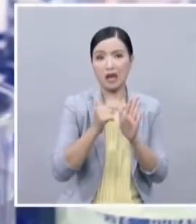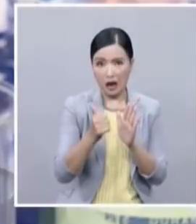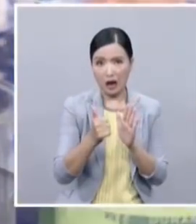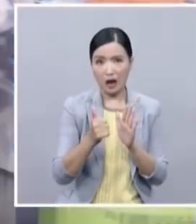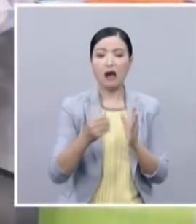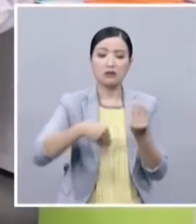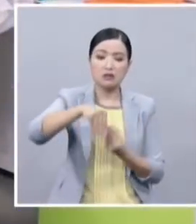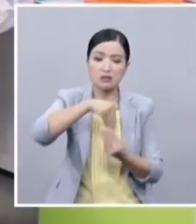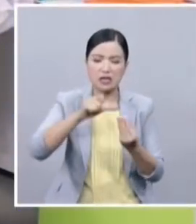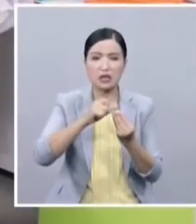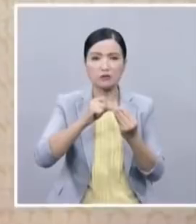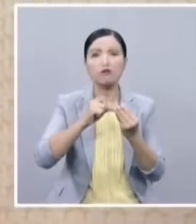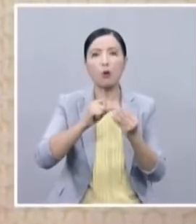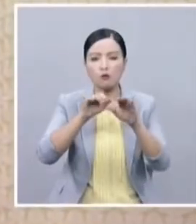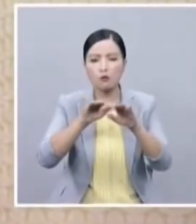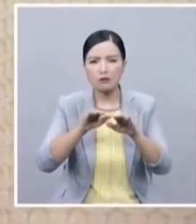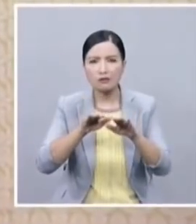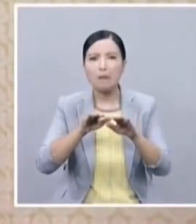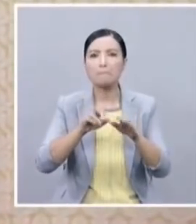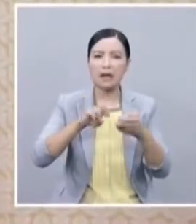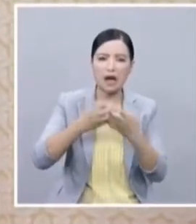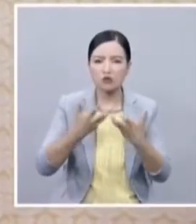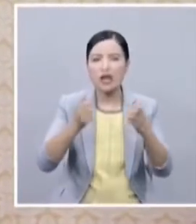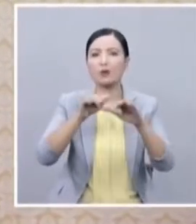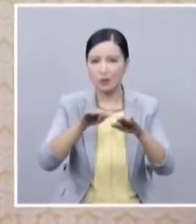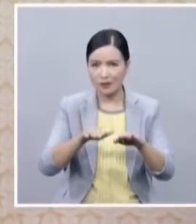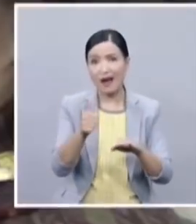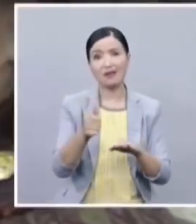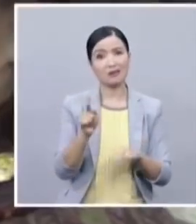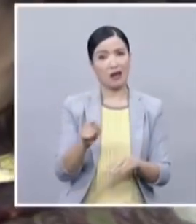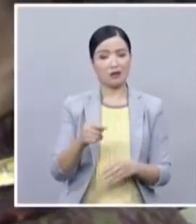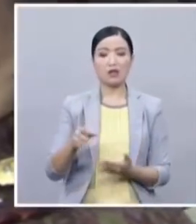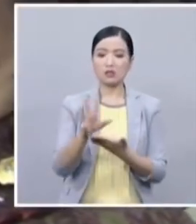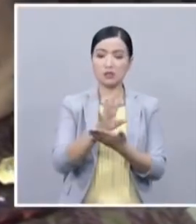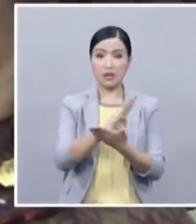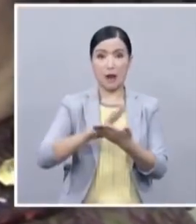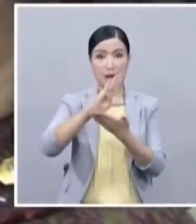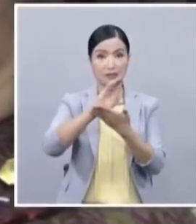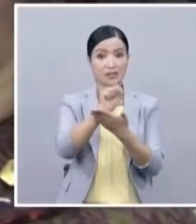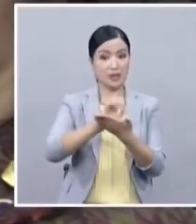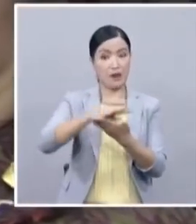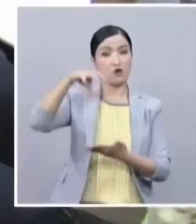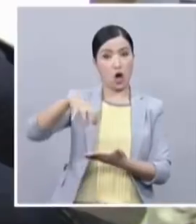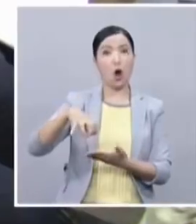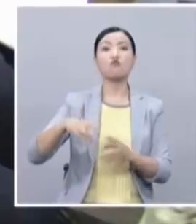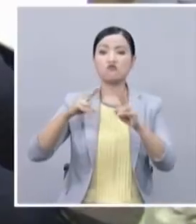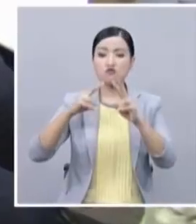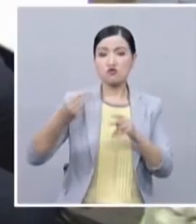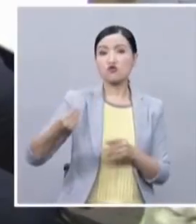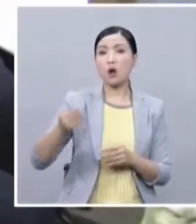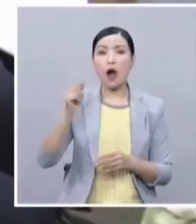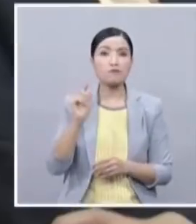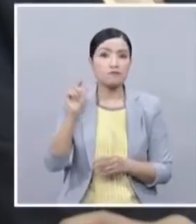ดความสูญเสียทางเศรษฐกิจของประเทศอีกทั้งหนึ่งทั้งนี้จากความเสนอดังกล่าวนะครับสถาบันวิจัยจุฬาภรณ์พร้อมที่จะขยายปริมาณการผลิตไปสู่ระดับอุตสาห